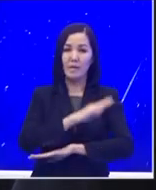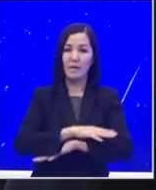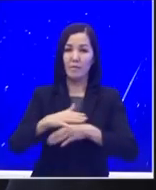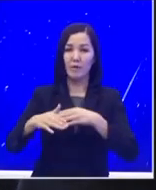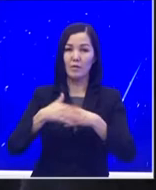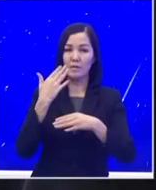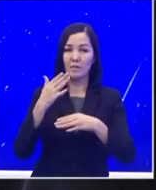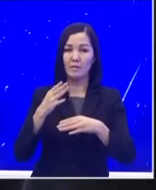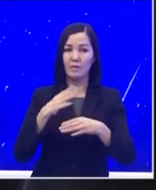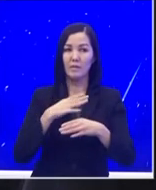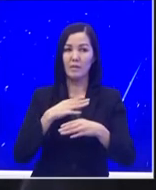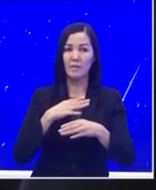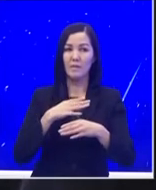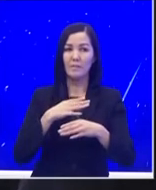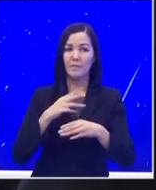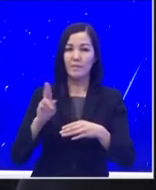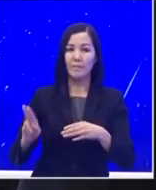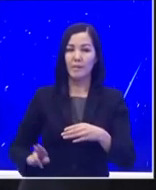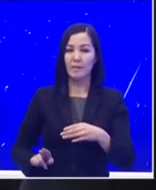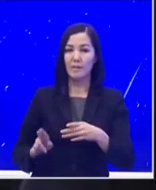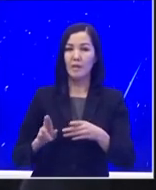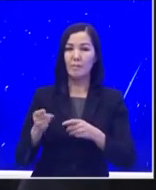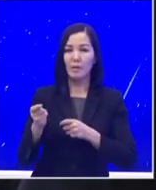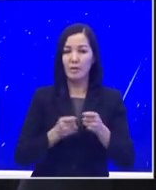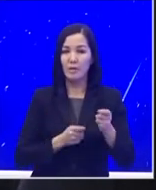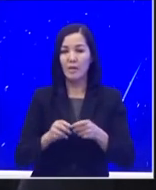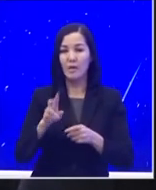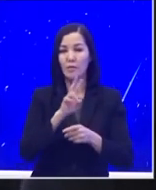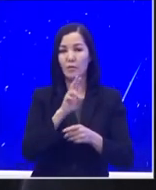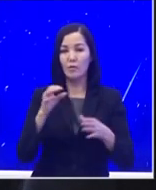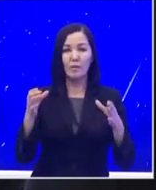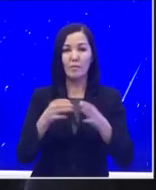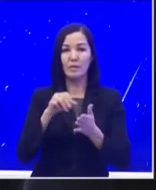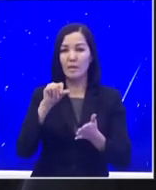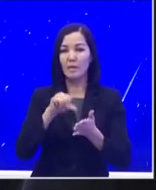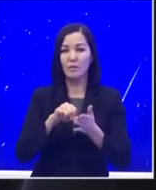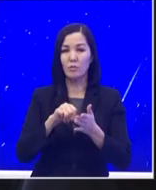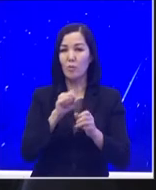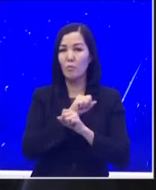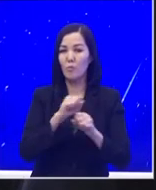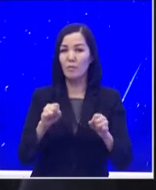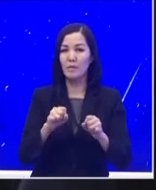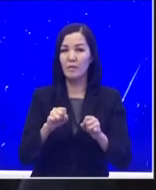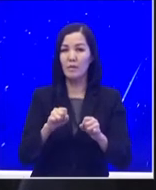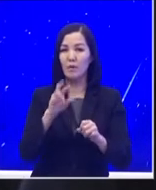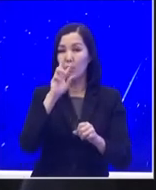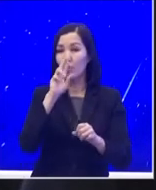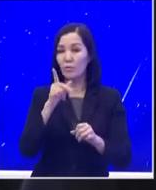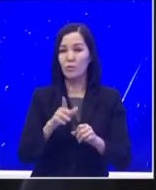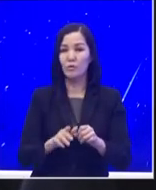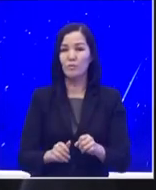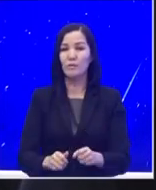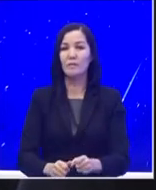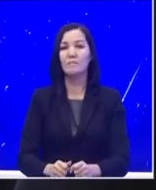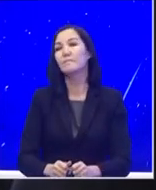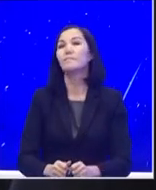өмір бақи осы башылық жұмысқа, партияның жұмысына, мемлекеттік қызмет жұмысына кіре алмайтын кезең болмас енді ол. Тіптен қатал